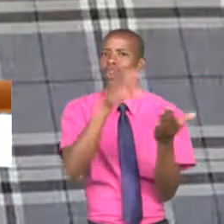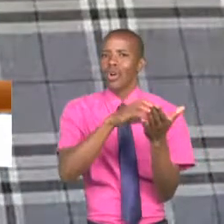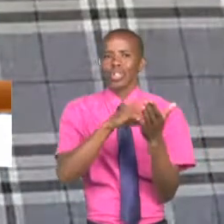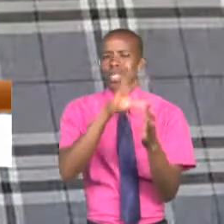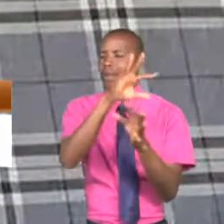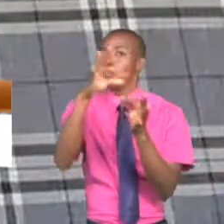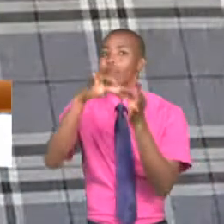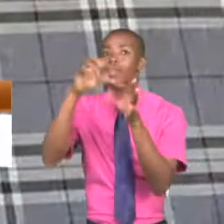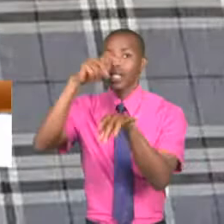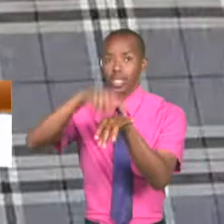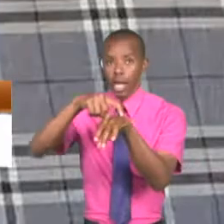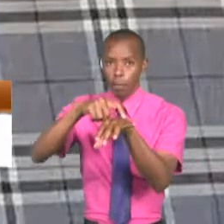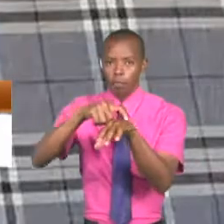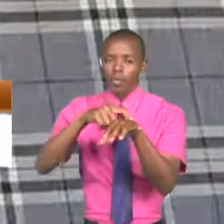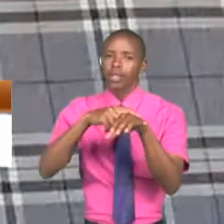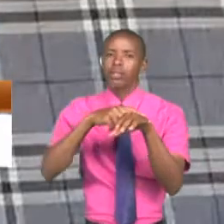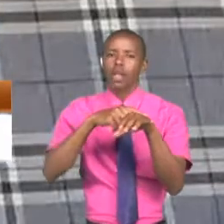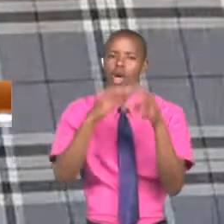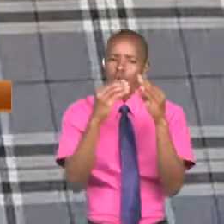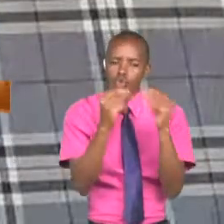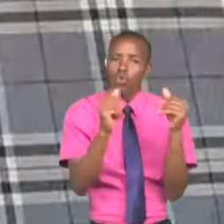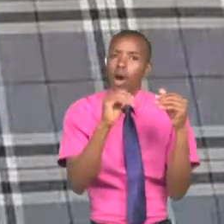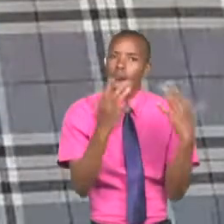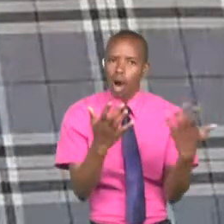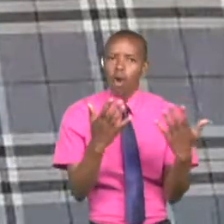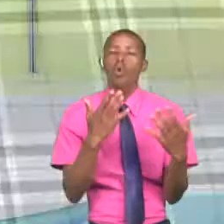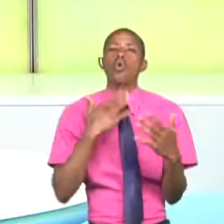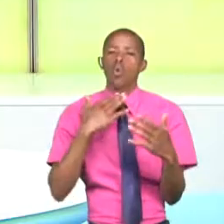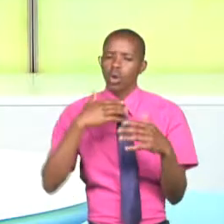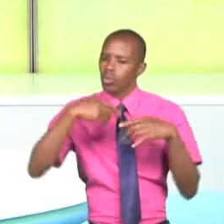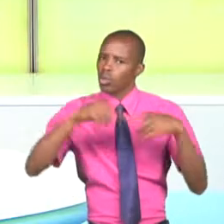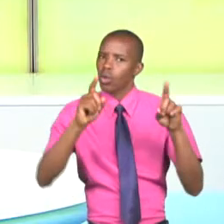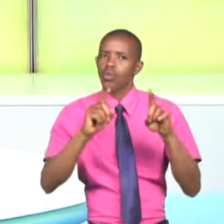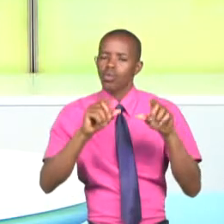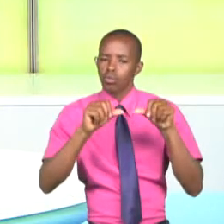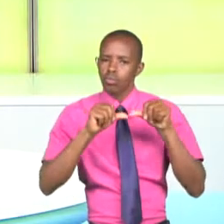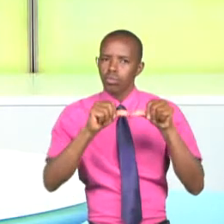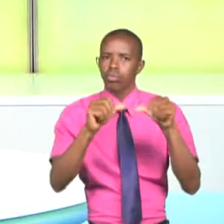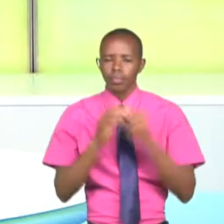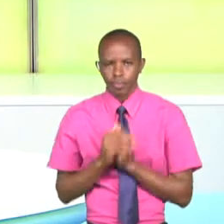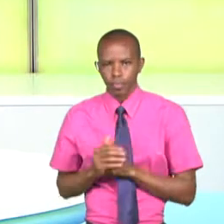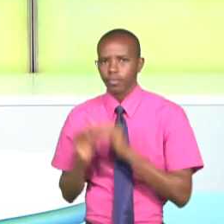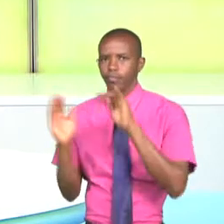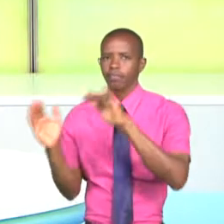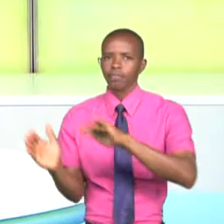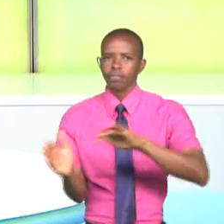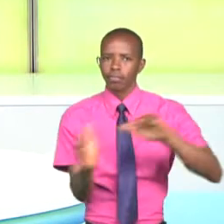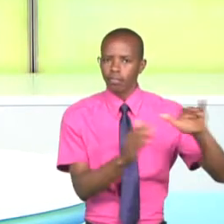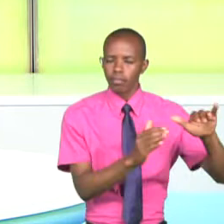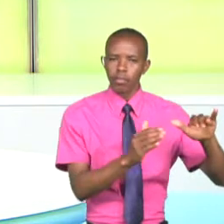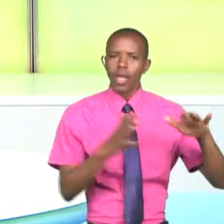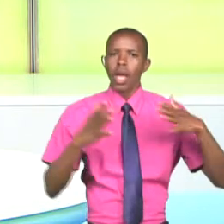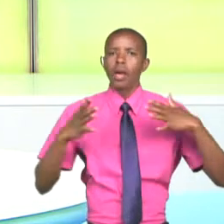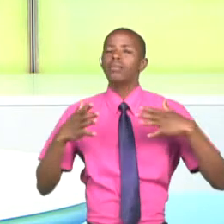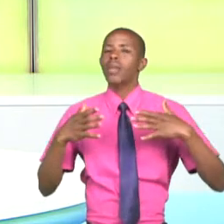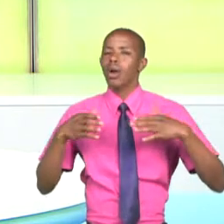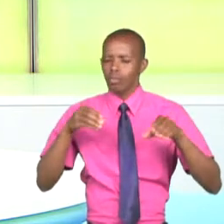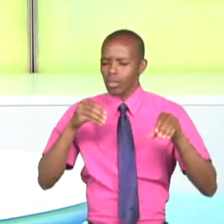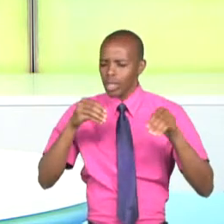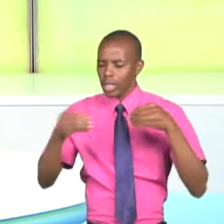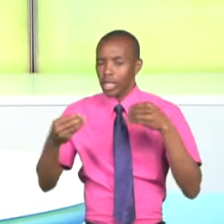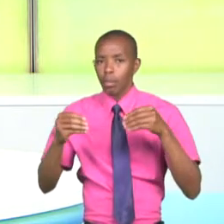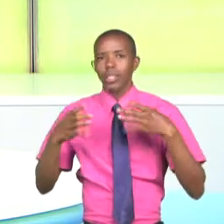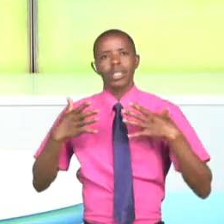wakati na mnasuluhisha vile ambavyo mngependa nyinyi. Hatimaye mtazamaji, watu wenye changamoto za